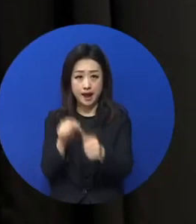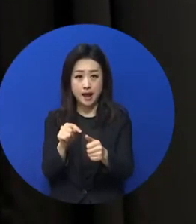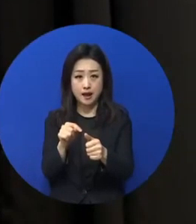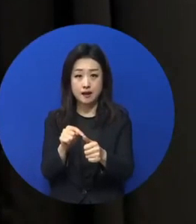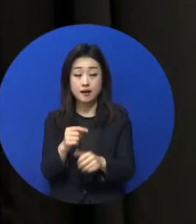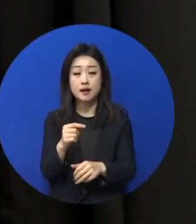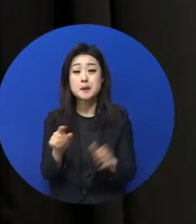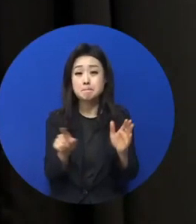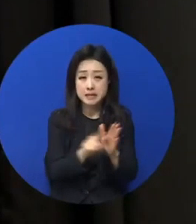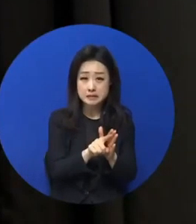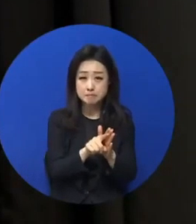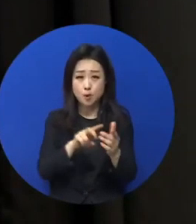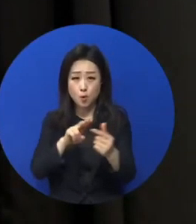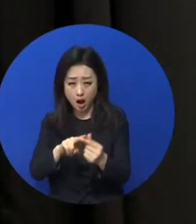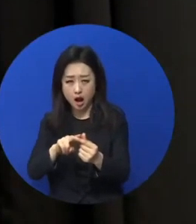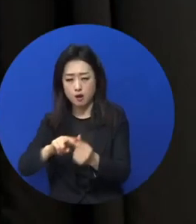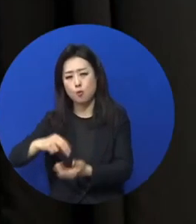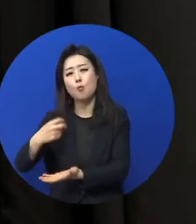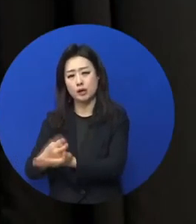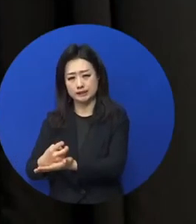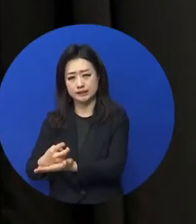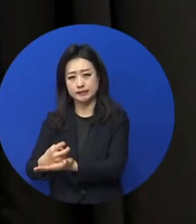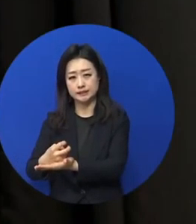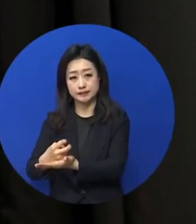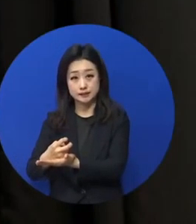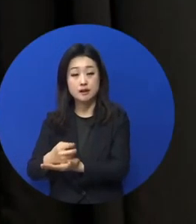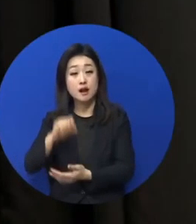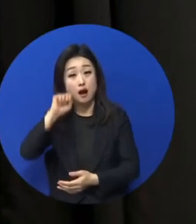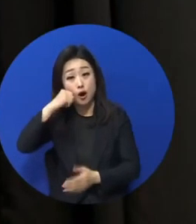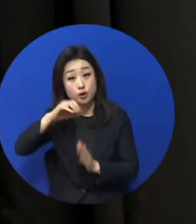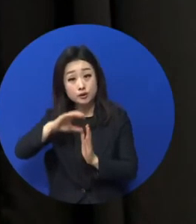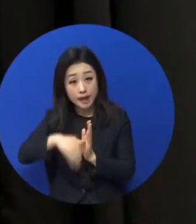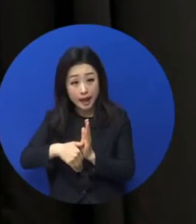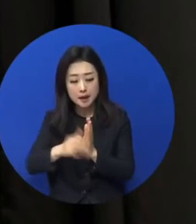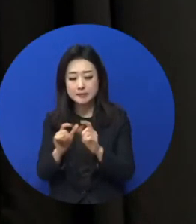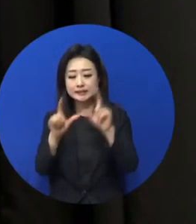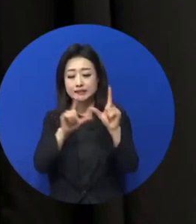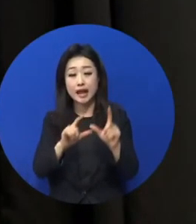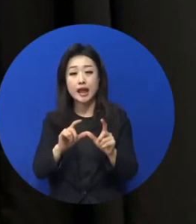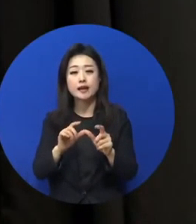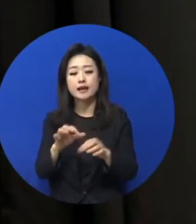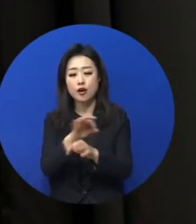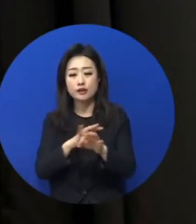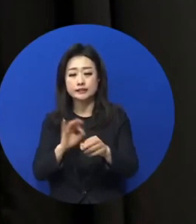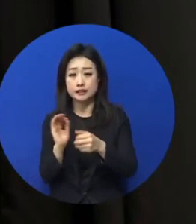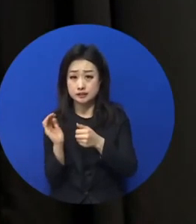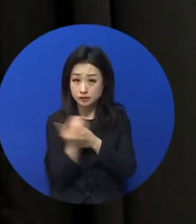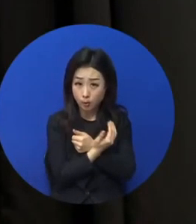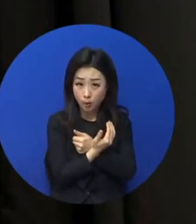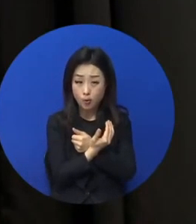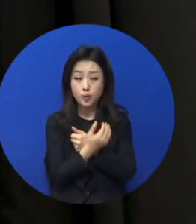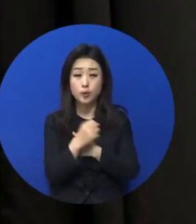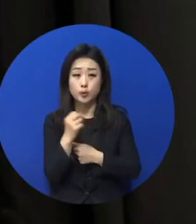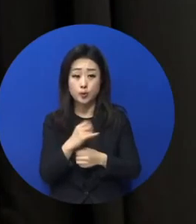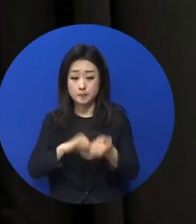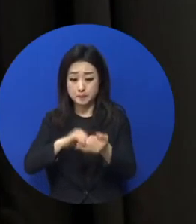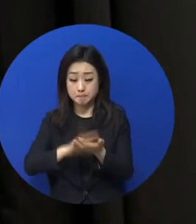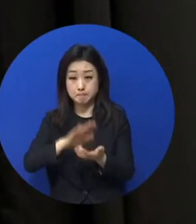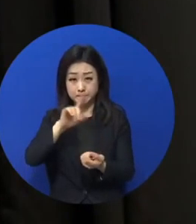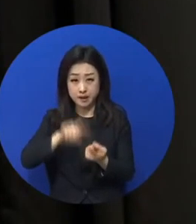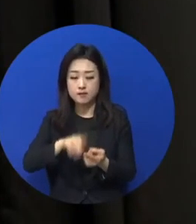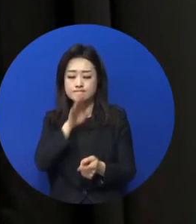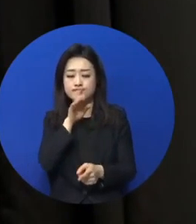원칙, 이렇게 어려울 때일수록 민생경제를 지켜내고 이미 약속한